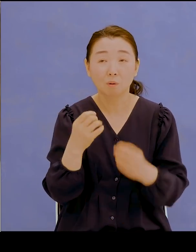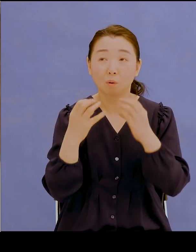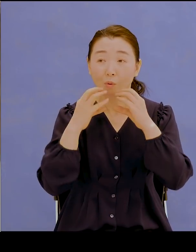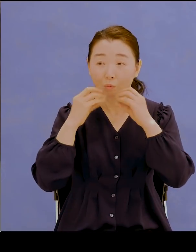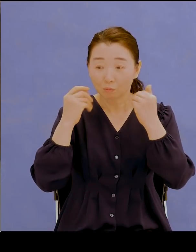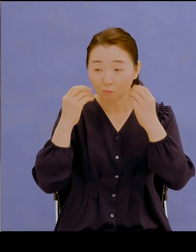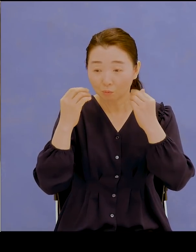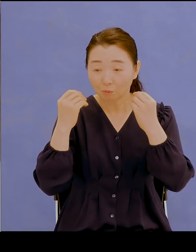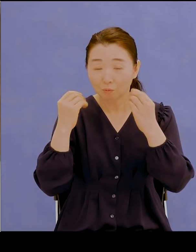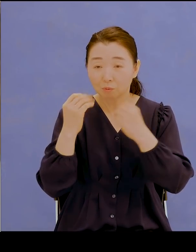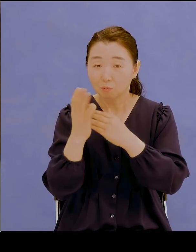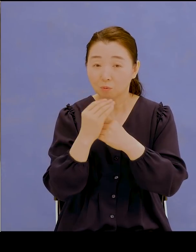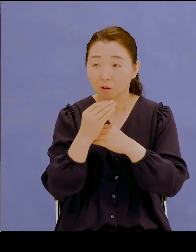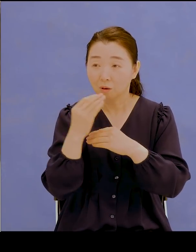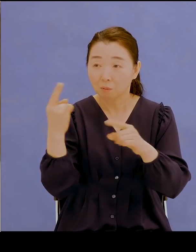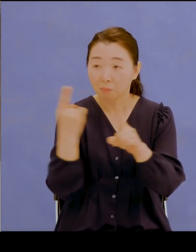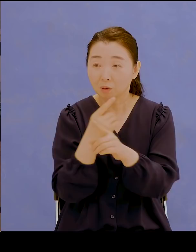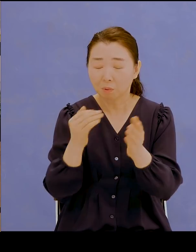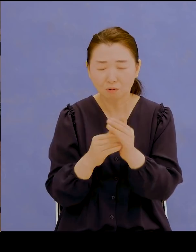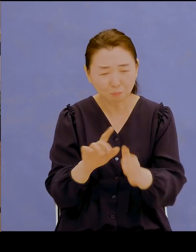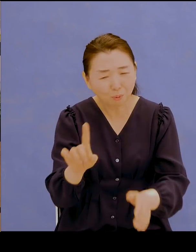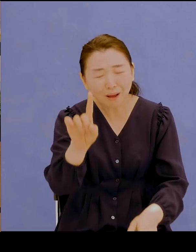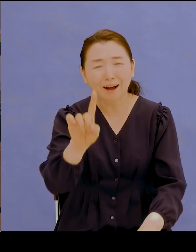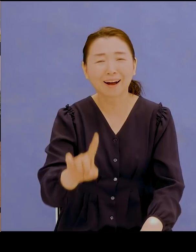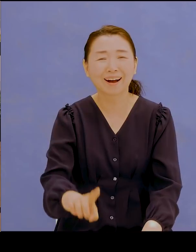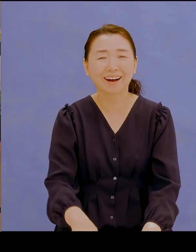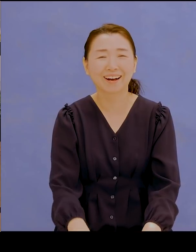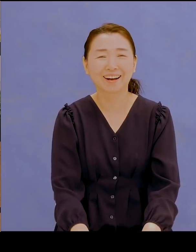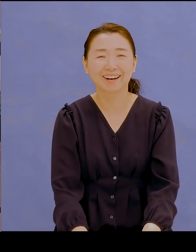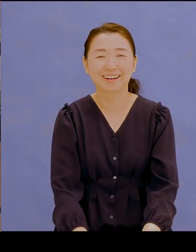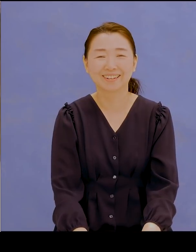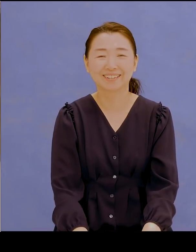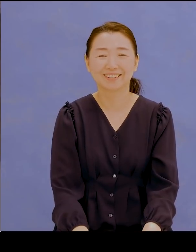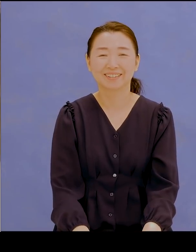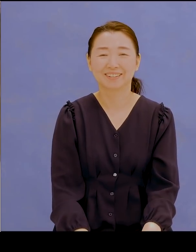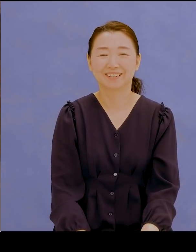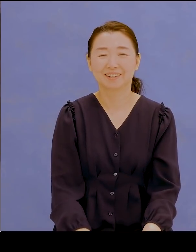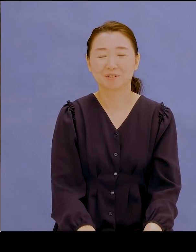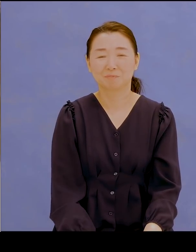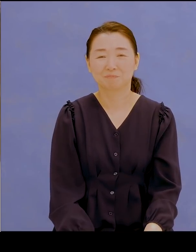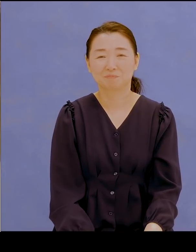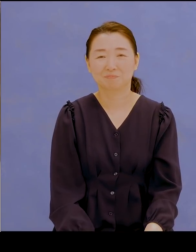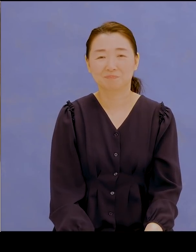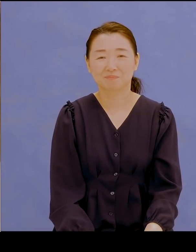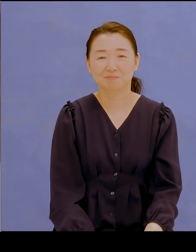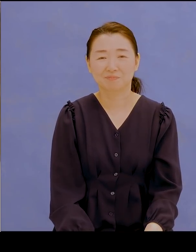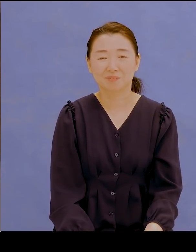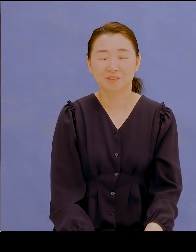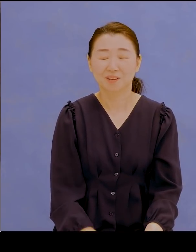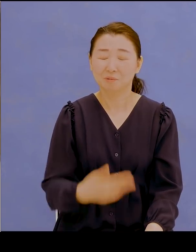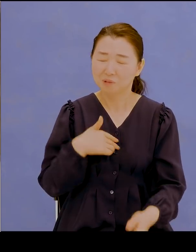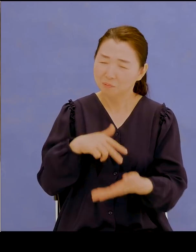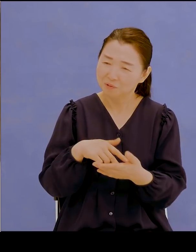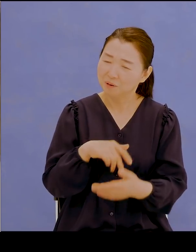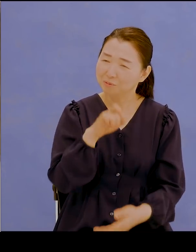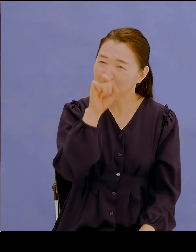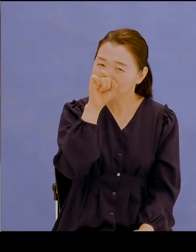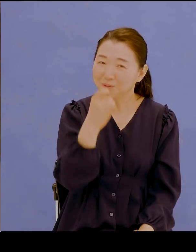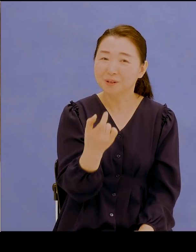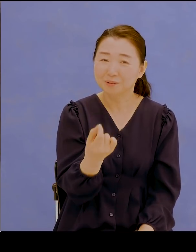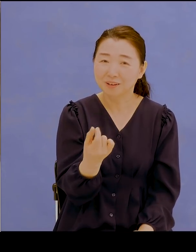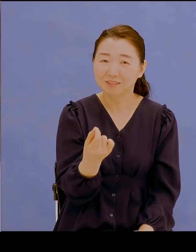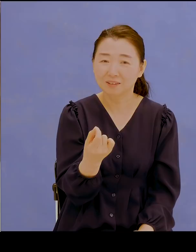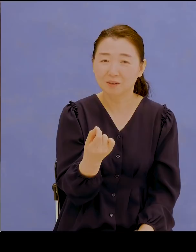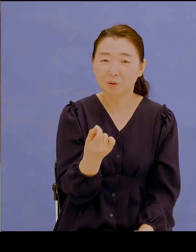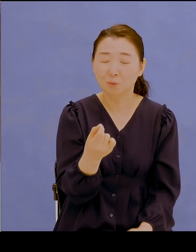토요일로 바뀌는 거예요. 그래서 네. 이거 뭐냐? 뭐 어떻게? 근데 한편으로 그게 또 싫지는 않더라고요. 네네네. 근데